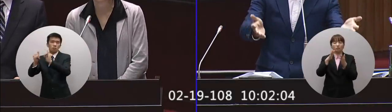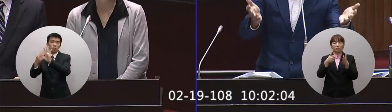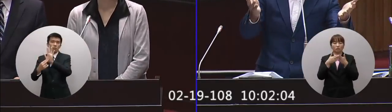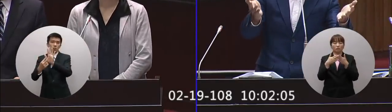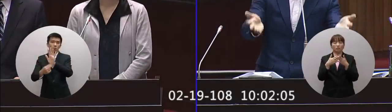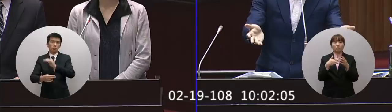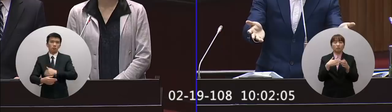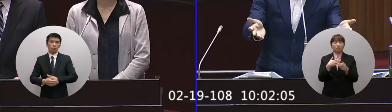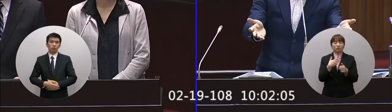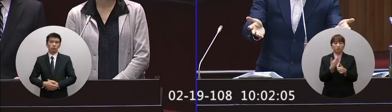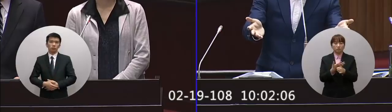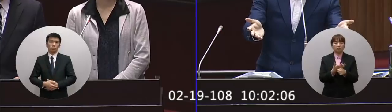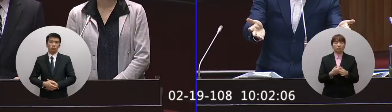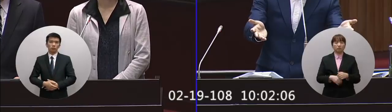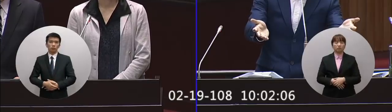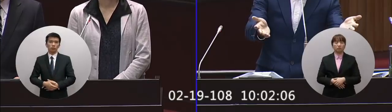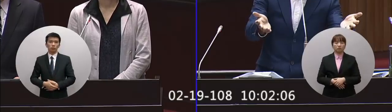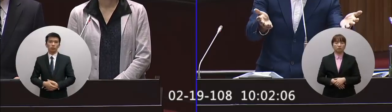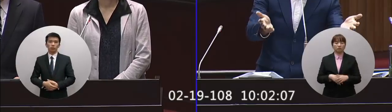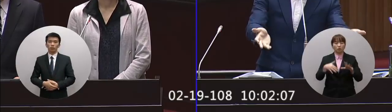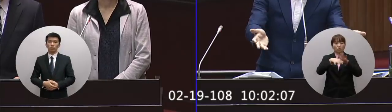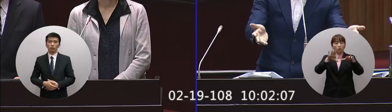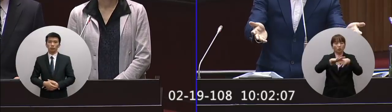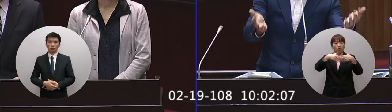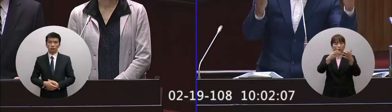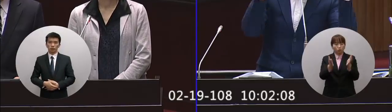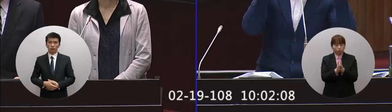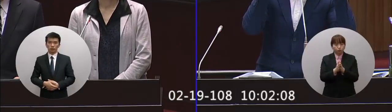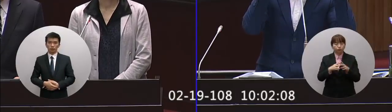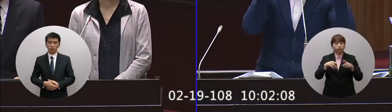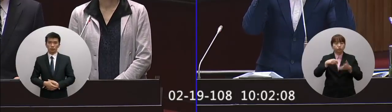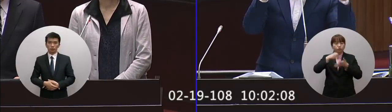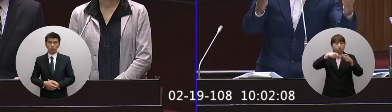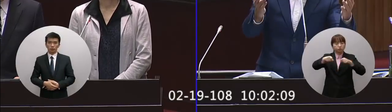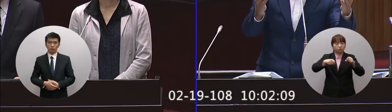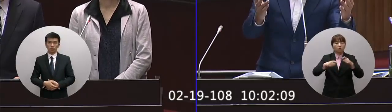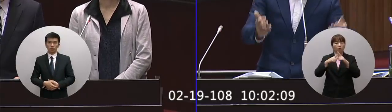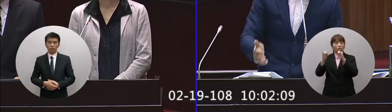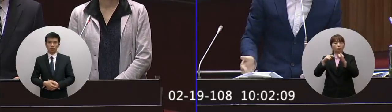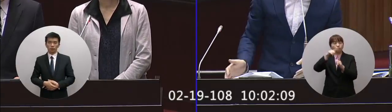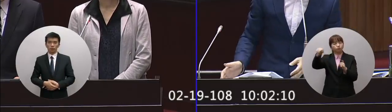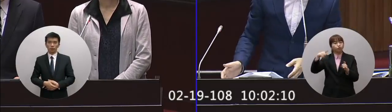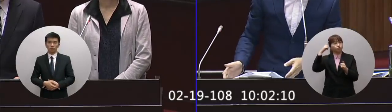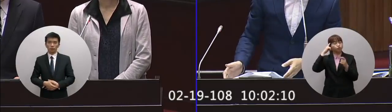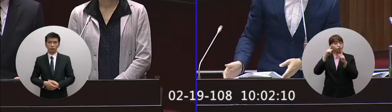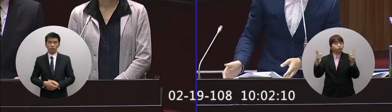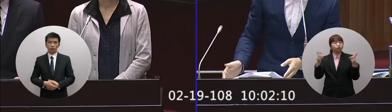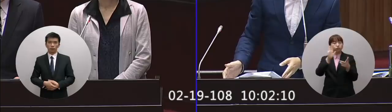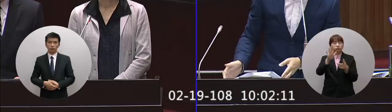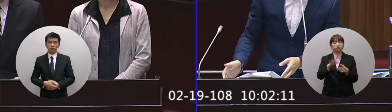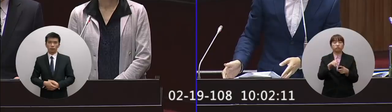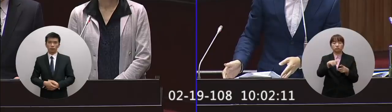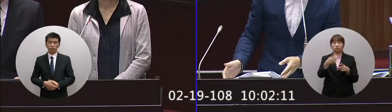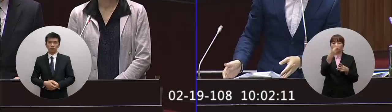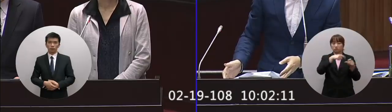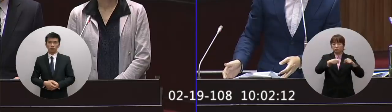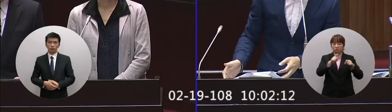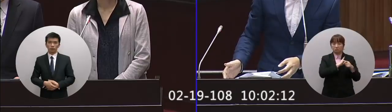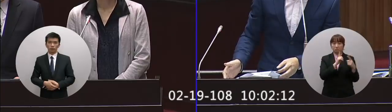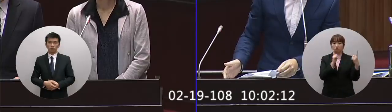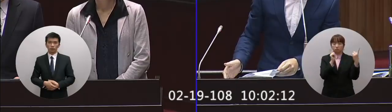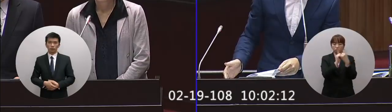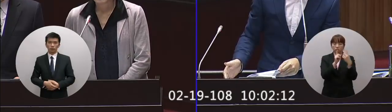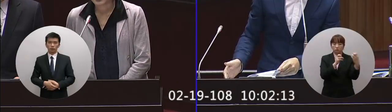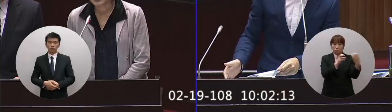论一下。行政文化部这边提出的方案是什么？民众搞不好有更多的看法。这两个案子还是你们自己讨